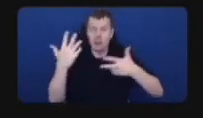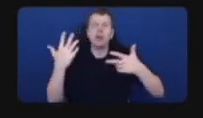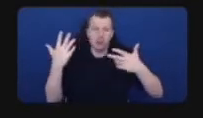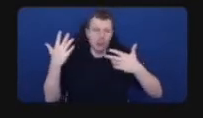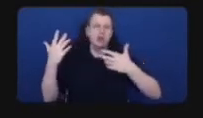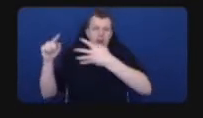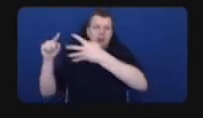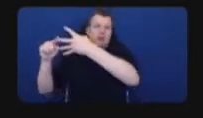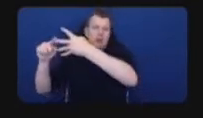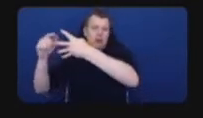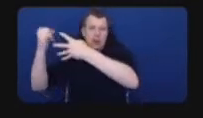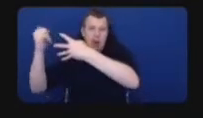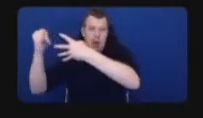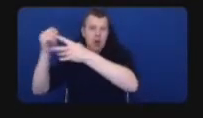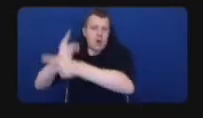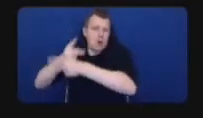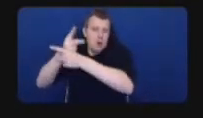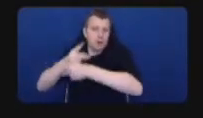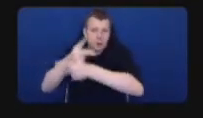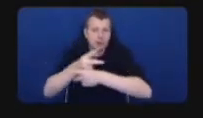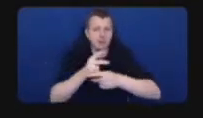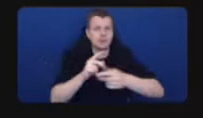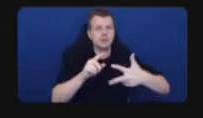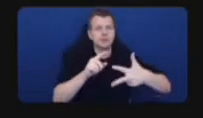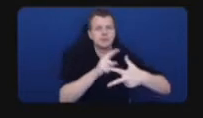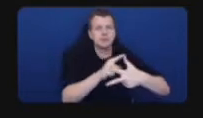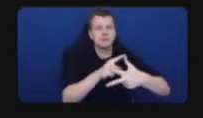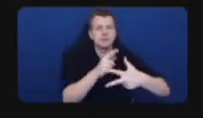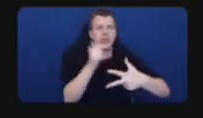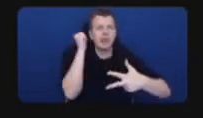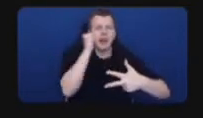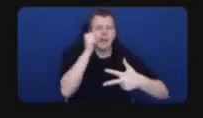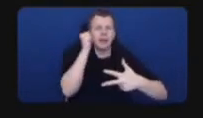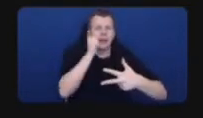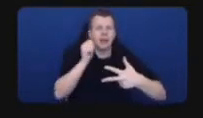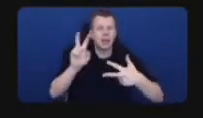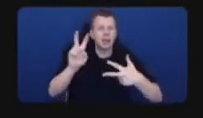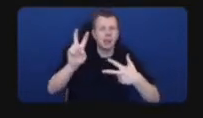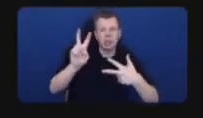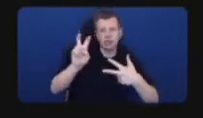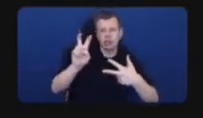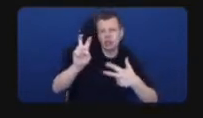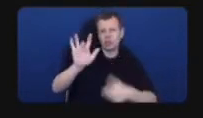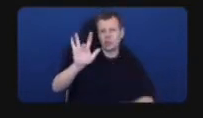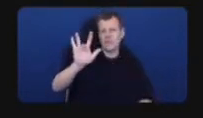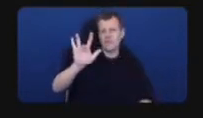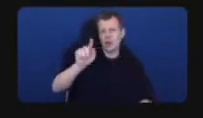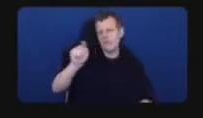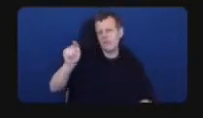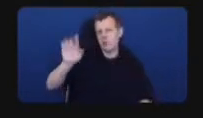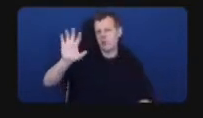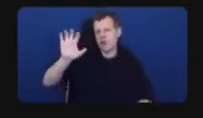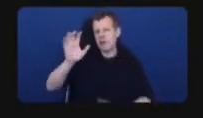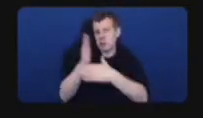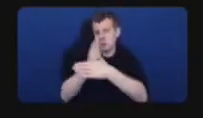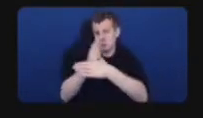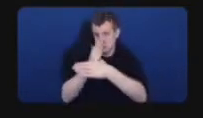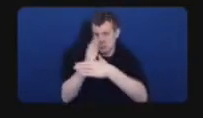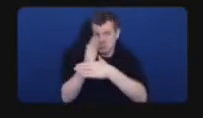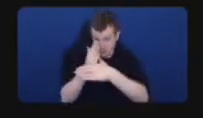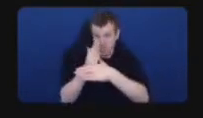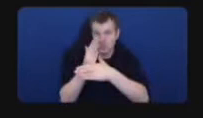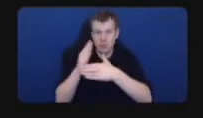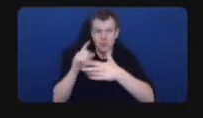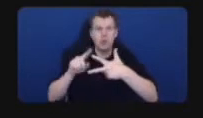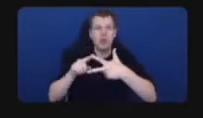至少呢，刚才说到的三点当中要符合两点，所以有平均，有这是包括有平均新增案例是